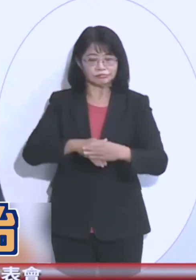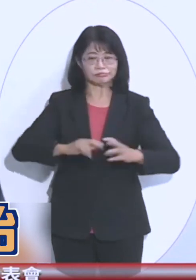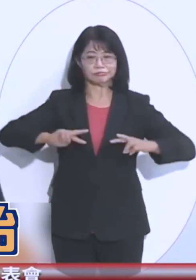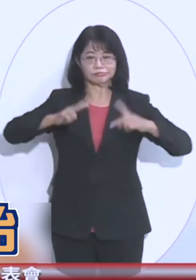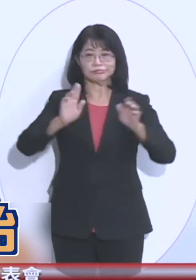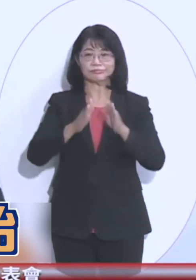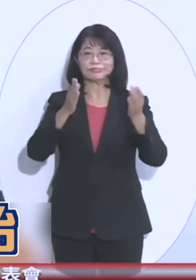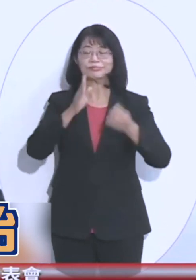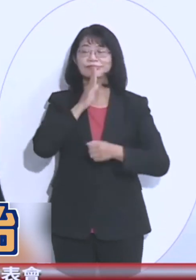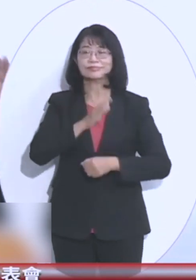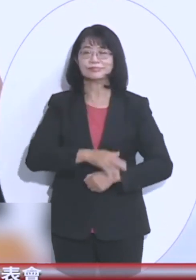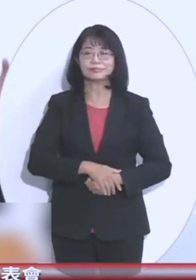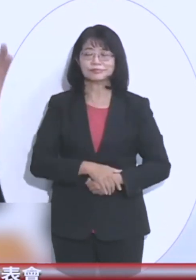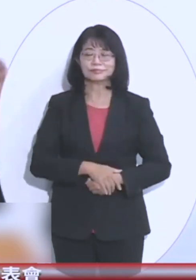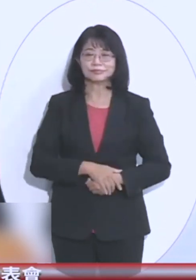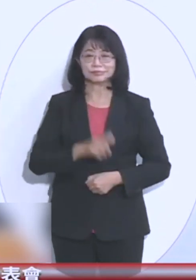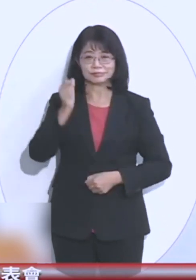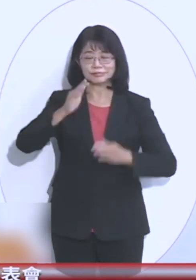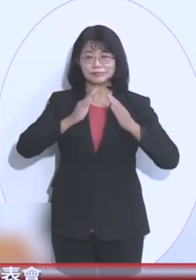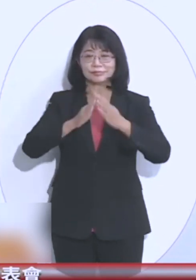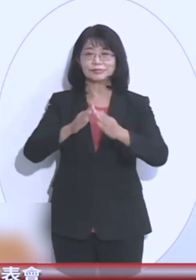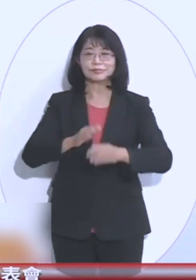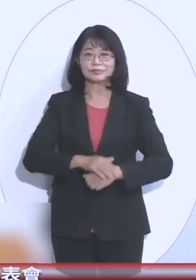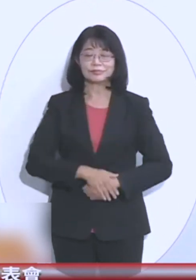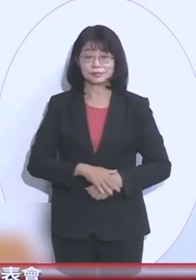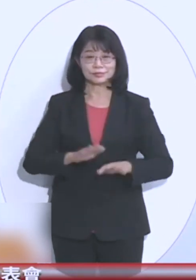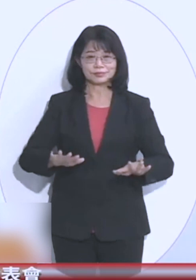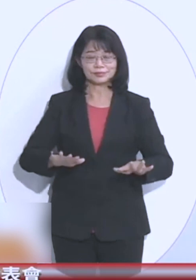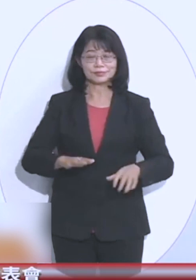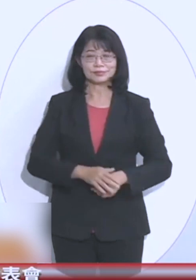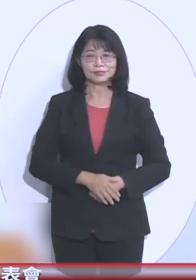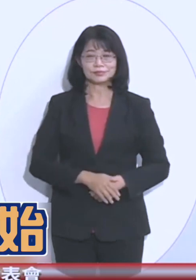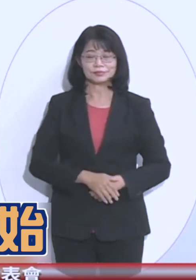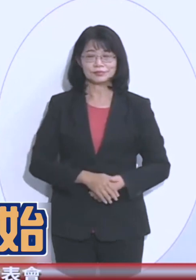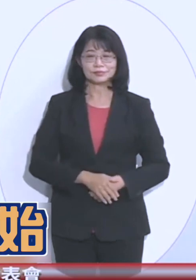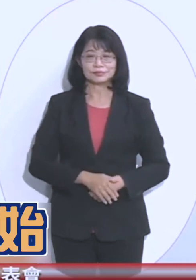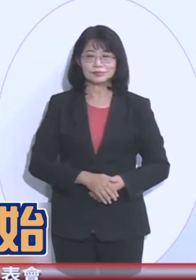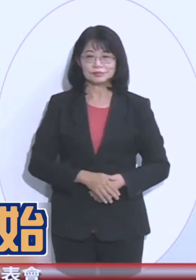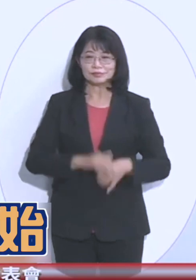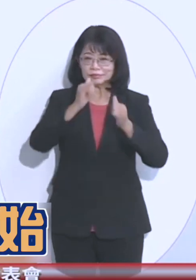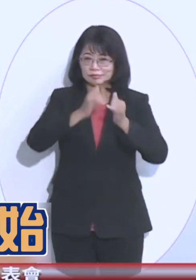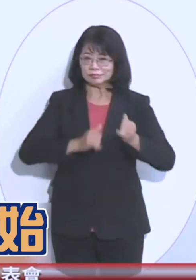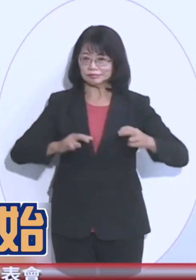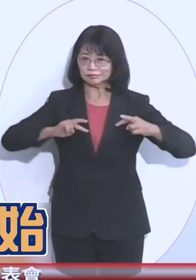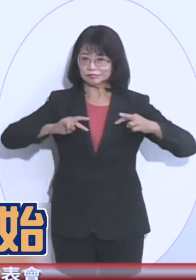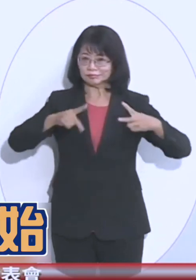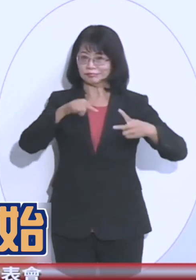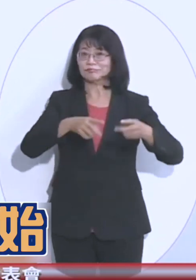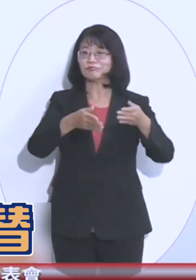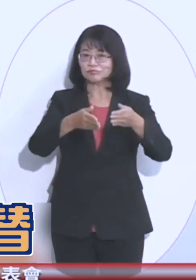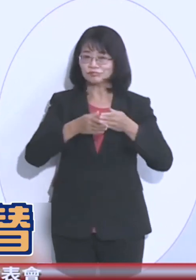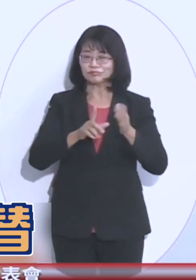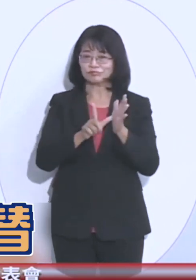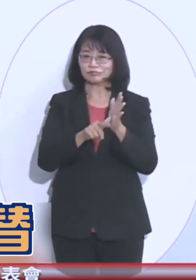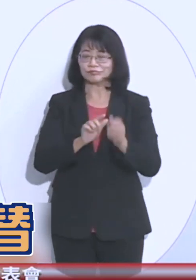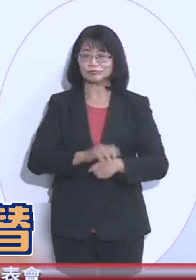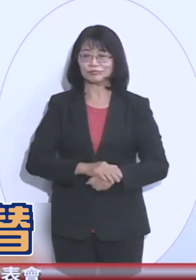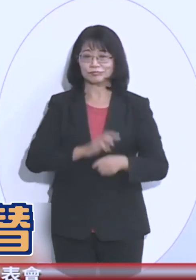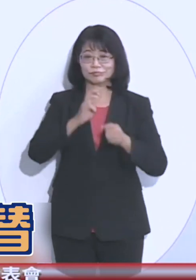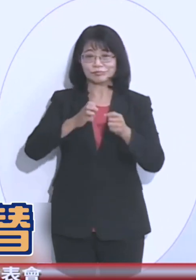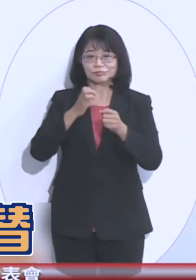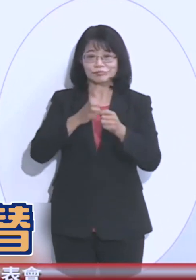的开始。台南市今仔日正面临历史改变的开始，